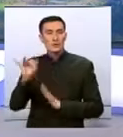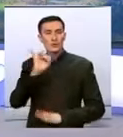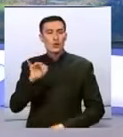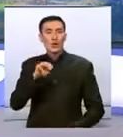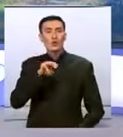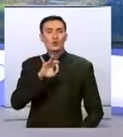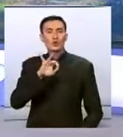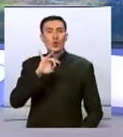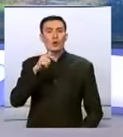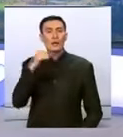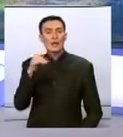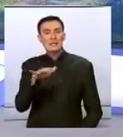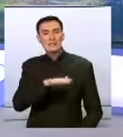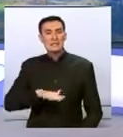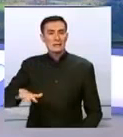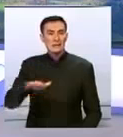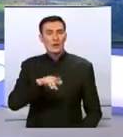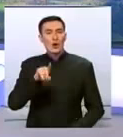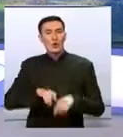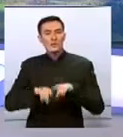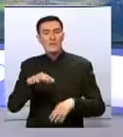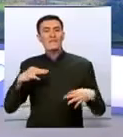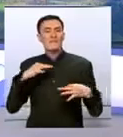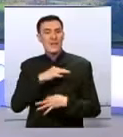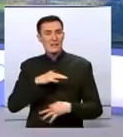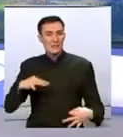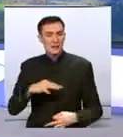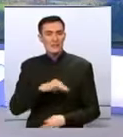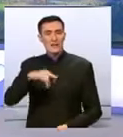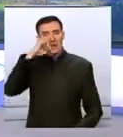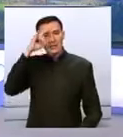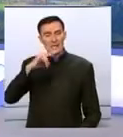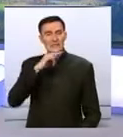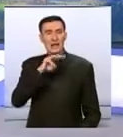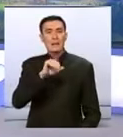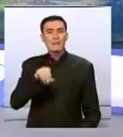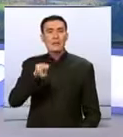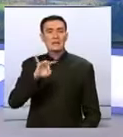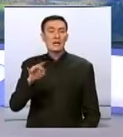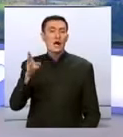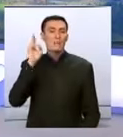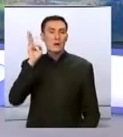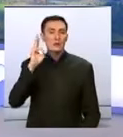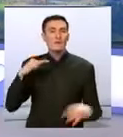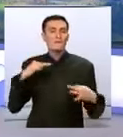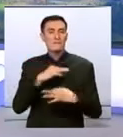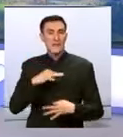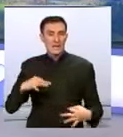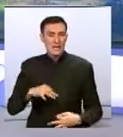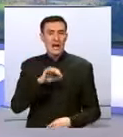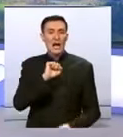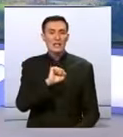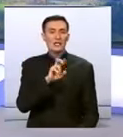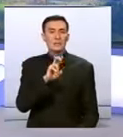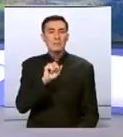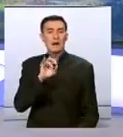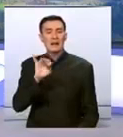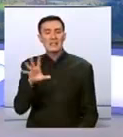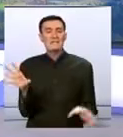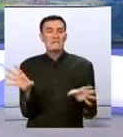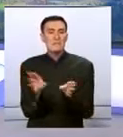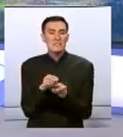Тургайской степи и узнали о родстве венгров и казахских мадьяров. Посол Венгрии в нашей стране Андраш Барани вместе